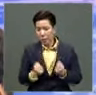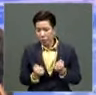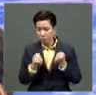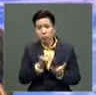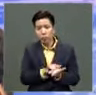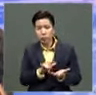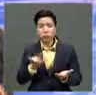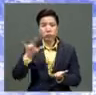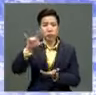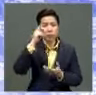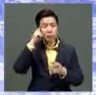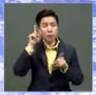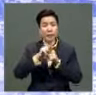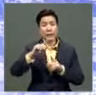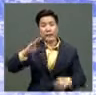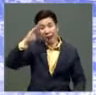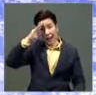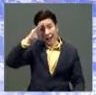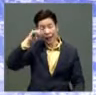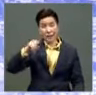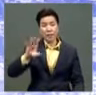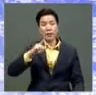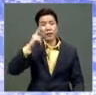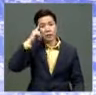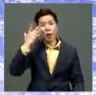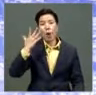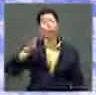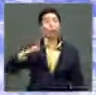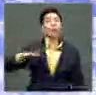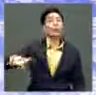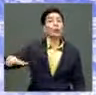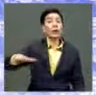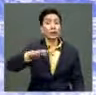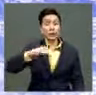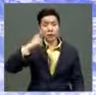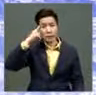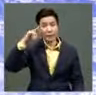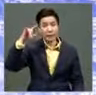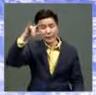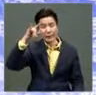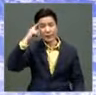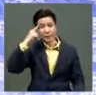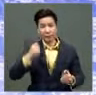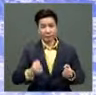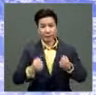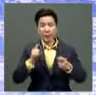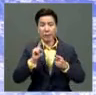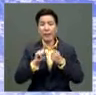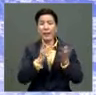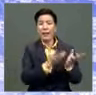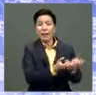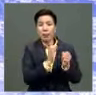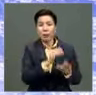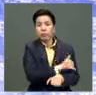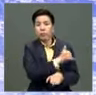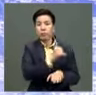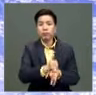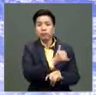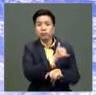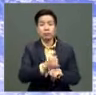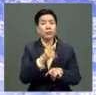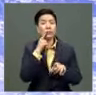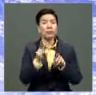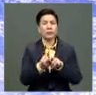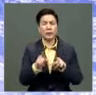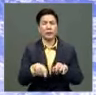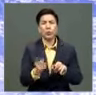ไม่ใช่เฉพาะแค่ทางทหารทางเรื่องทั่วไปเนี่ยเครื่องบินสายการบินที่เป็นคาร์โก้ทั้งหลายก็ใช้วิธีนี้เหมือนกันเพ